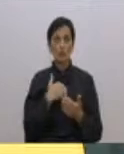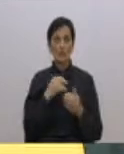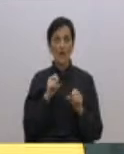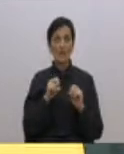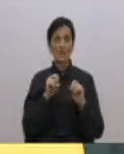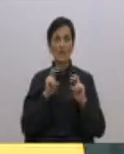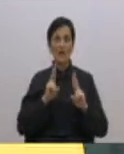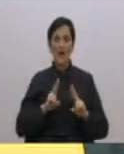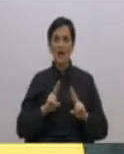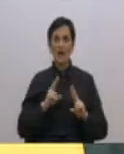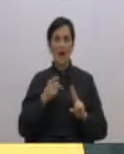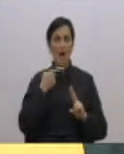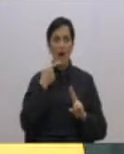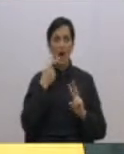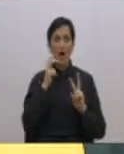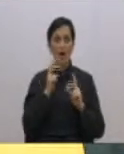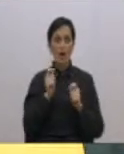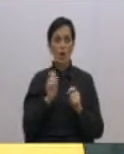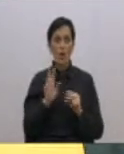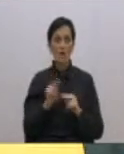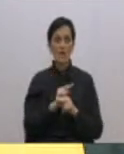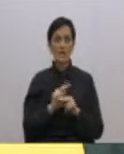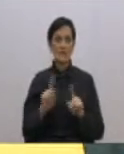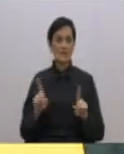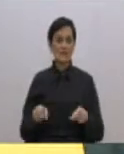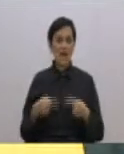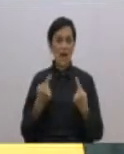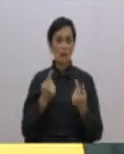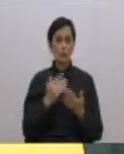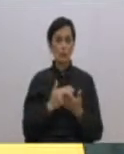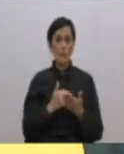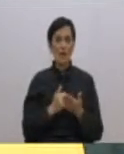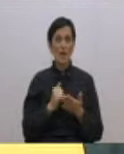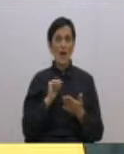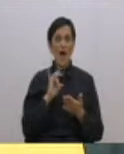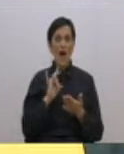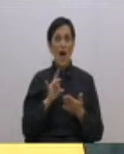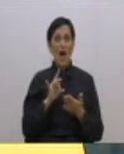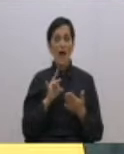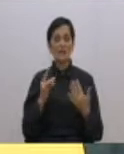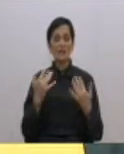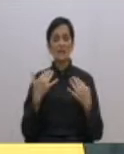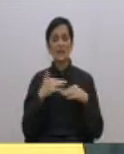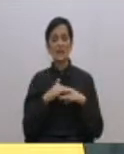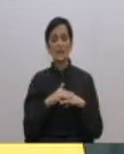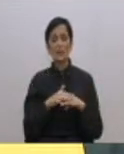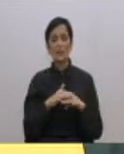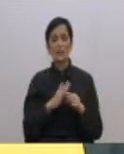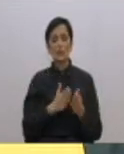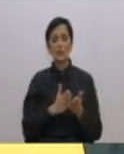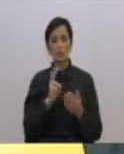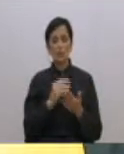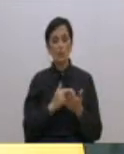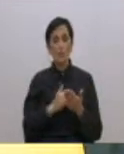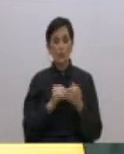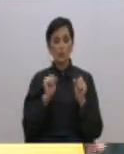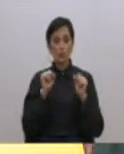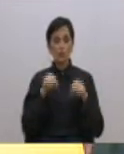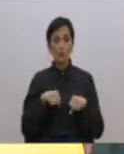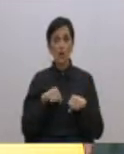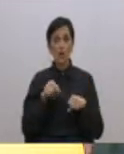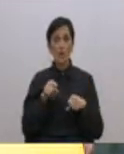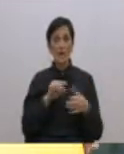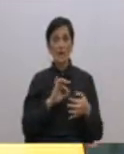არ უწოდებთ სარეაბილიტაციო პროგრამებს, ან რესოციალიზაციისკენ მიმართულ პროგრამებს, ვინაიდან აქ